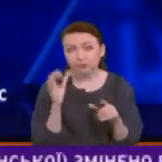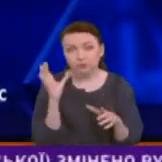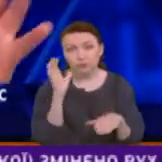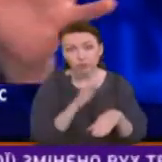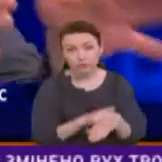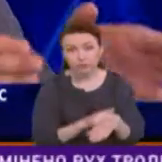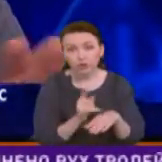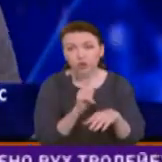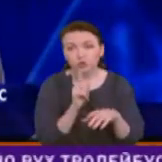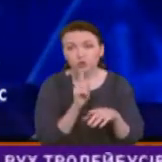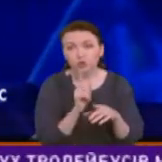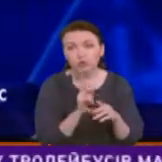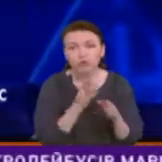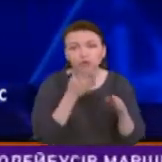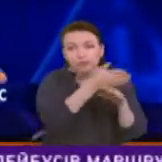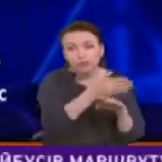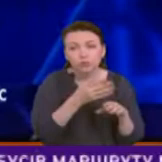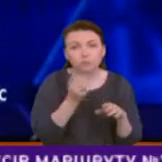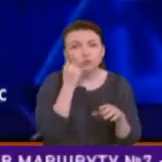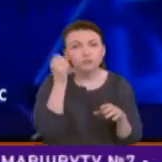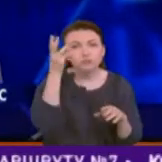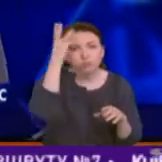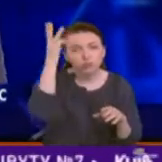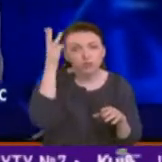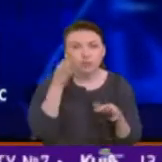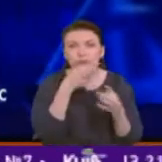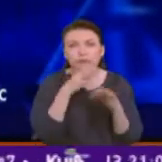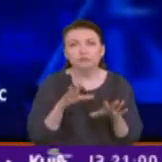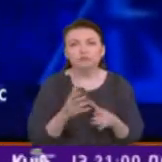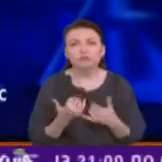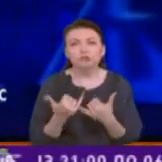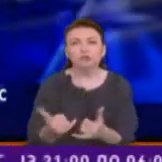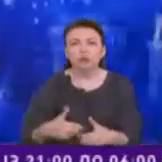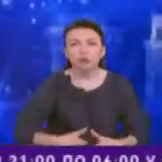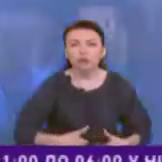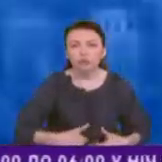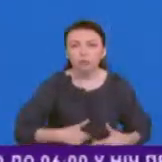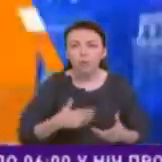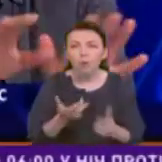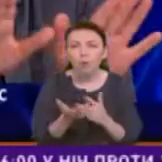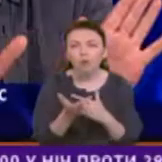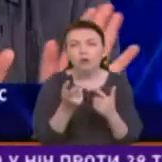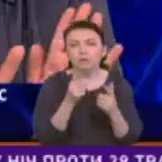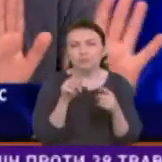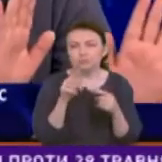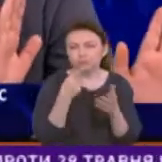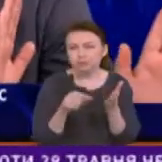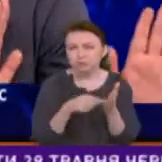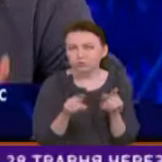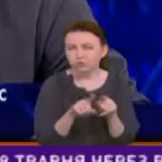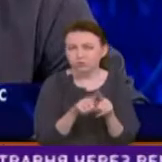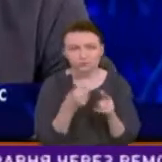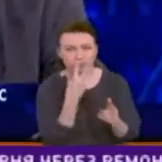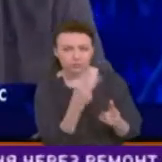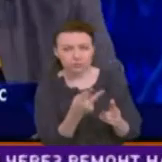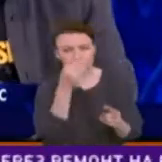що вони шастають московські посольства, що їм не подобається вшанування Голодомору. На таких, знаєте, громадянських підставах да, люди зрозуміли, що це не ті люди, за